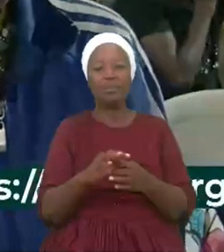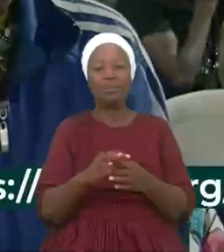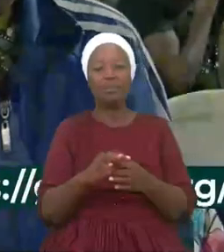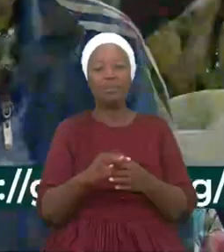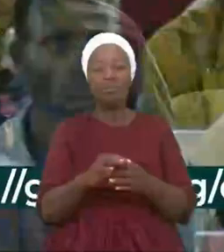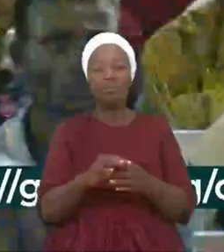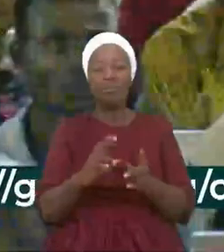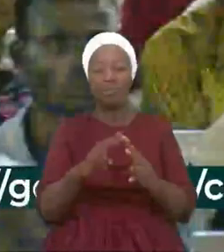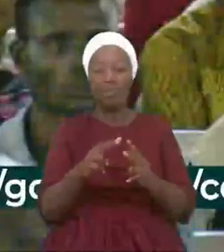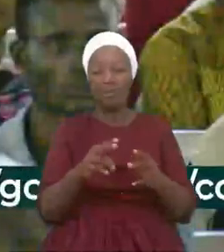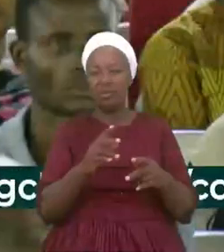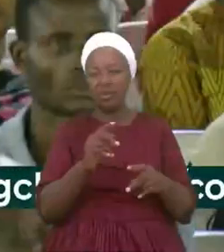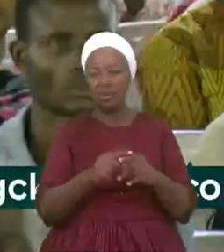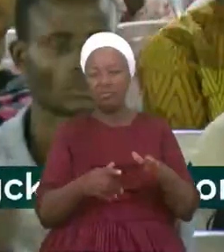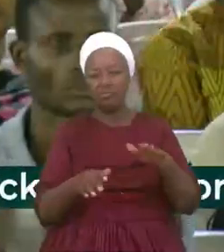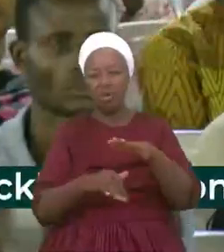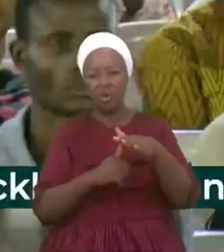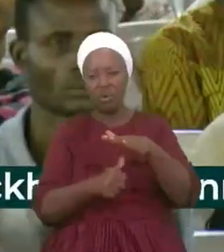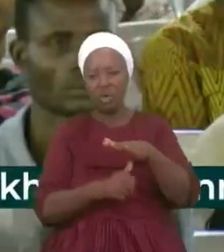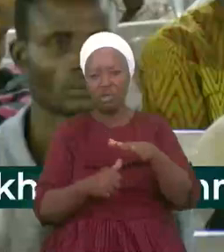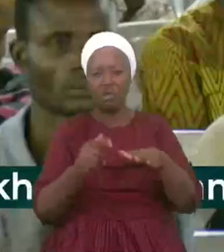il y a un lien là bas